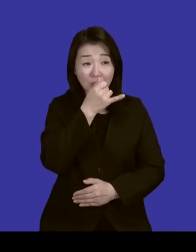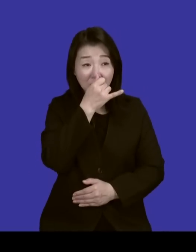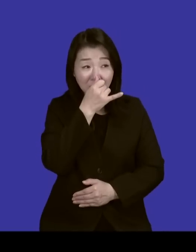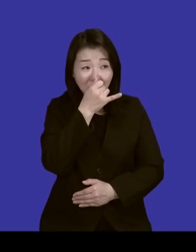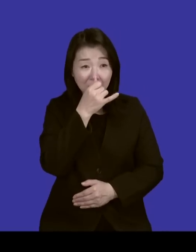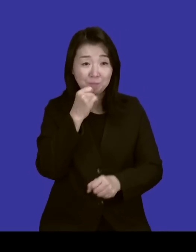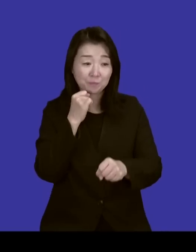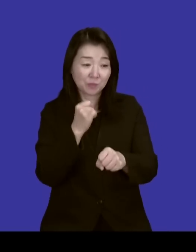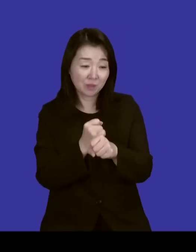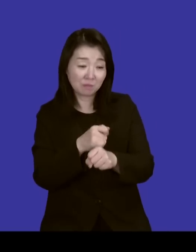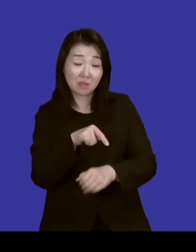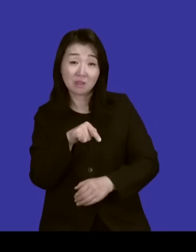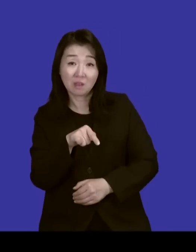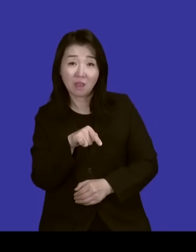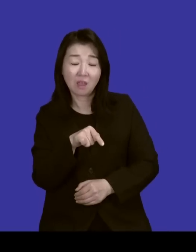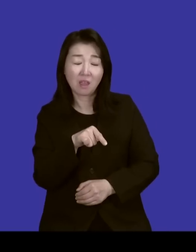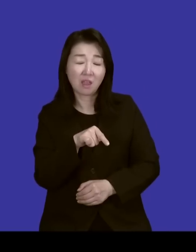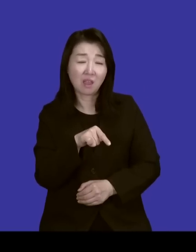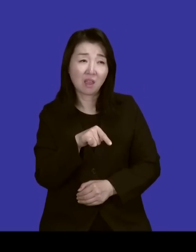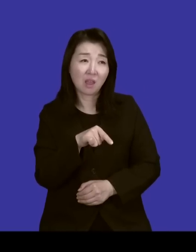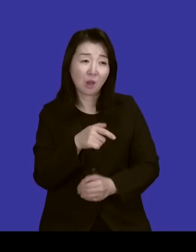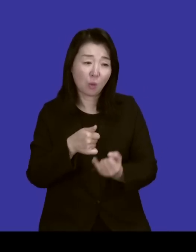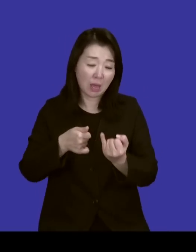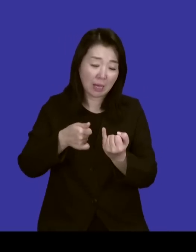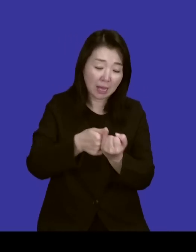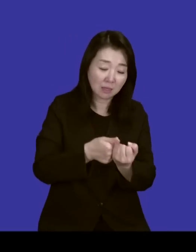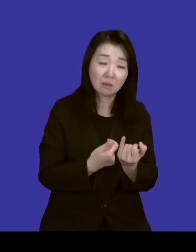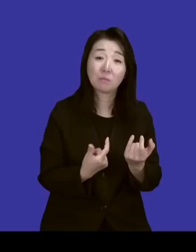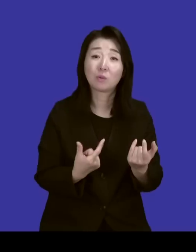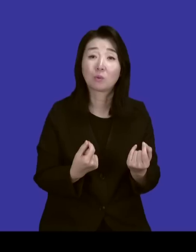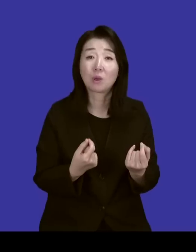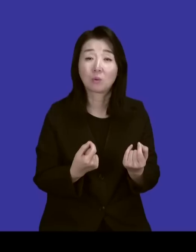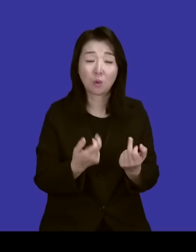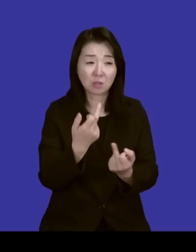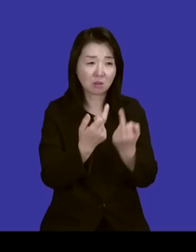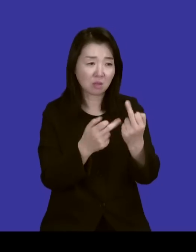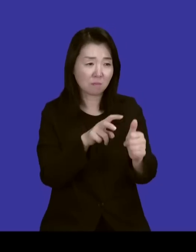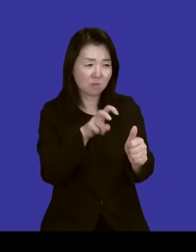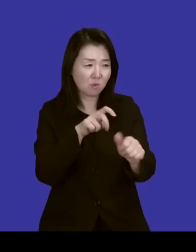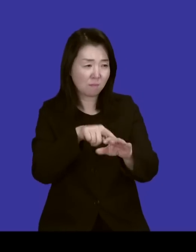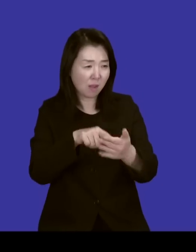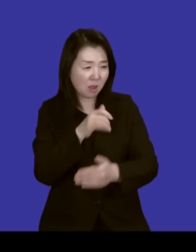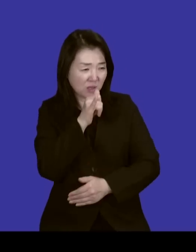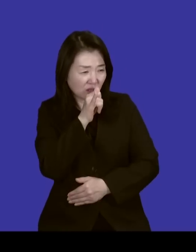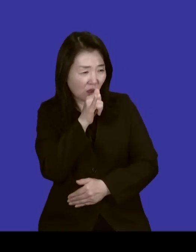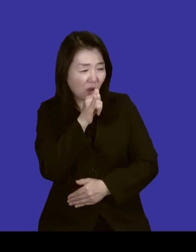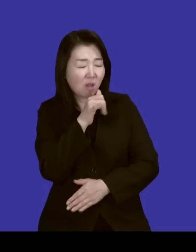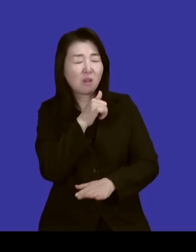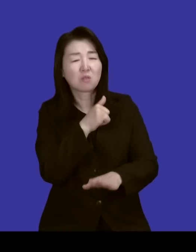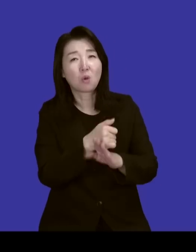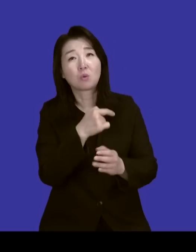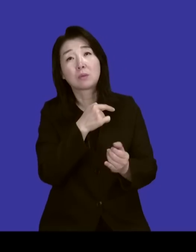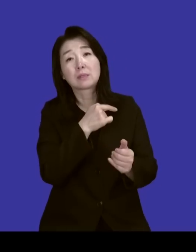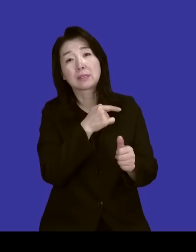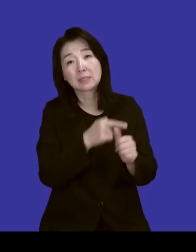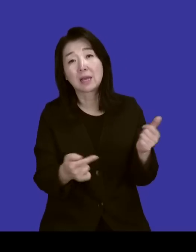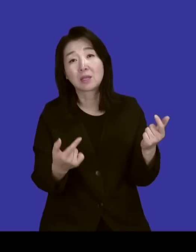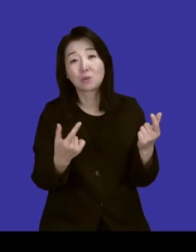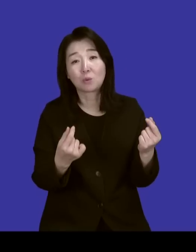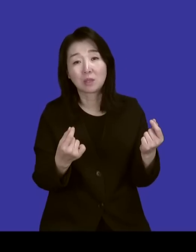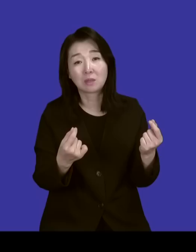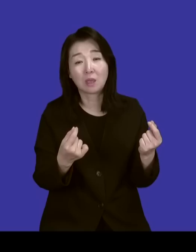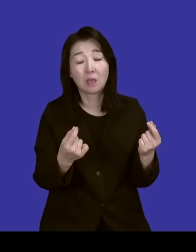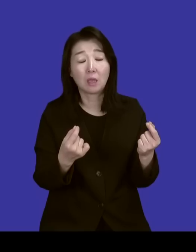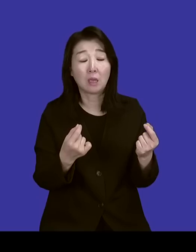그것이 간음이고 예. 또 형제를 향해서 미움을 품어도 살인이고 예. 뭐 나는 이미 법을